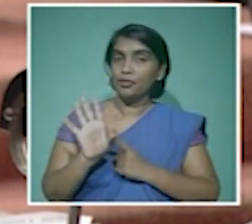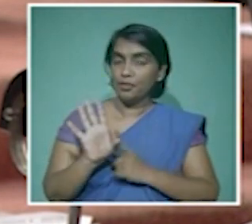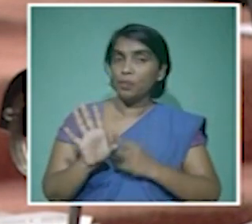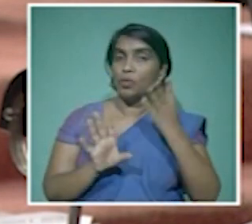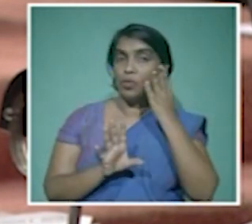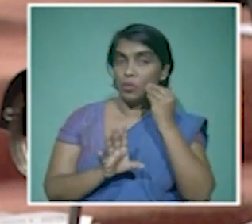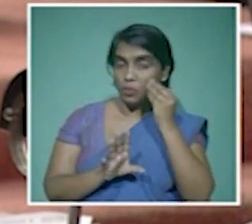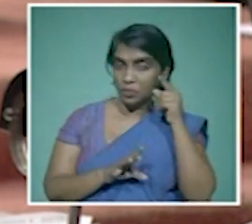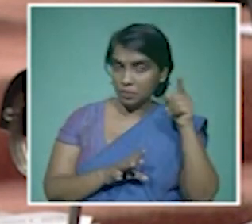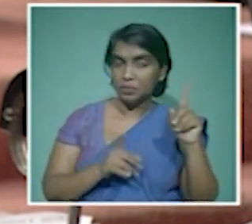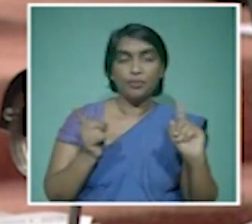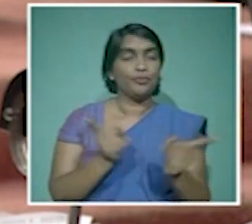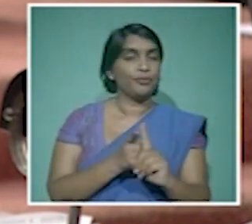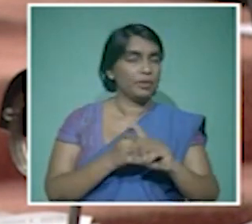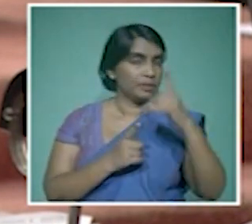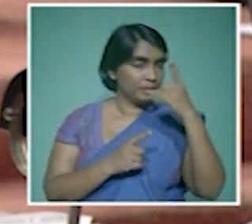ரஷ்ய உக்ரைன் யுத்தத்தினால் ஏற்பட்டிருக்கக்கூடிய